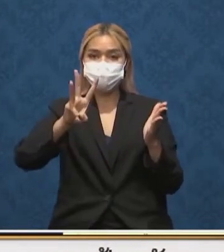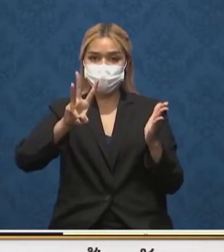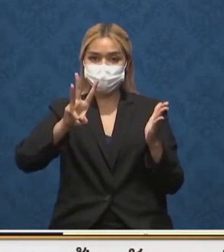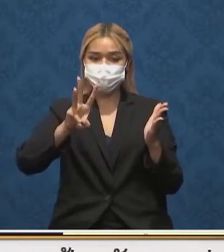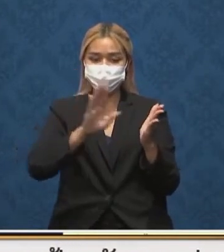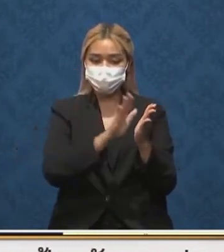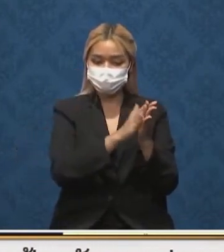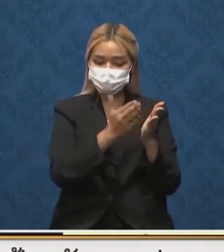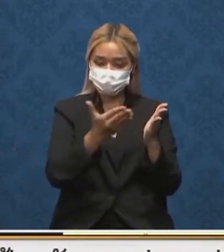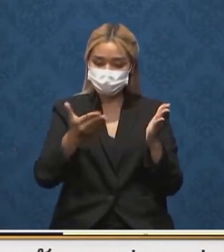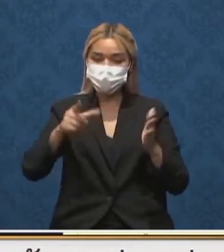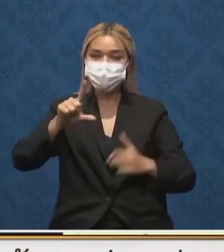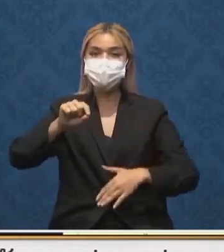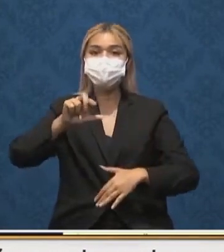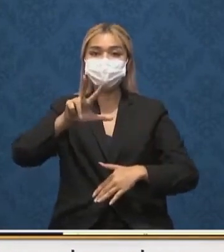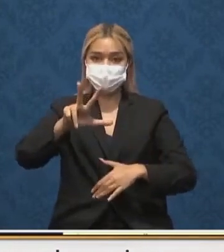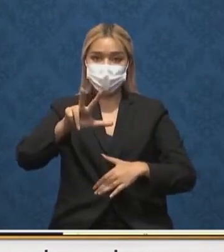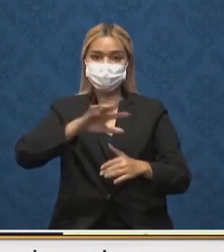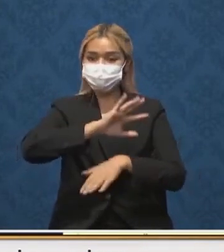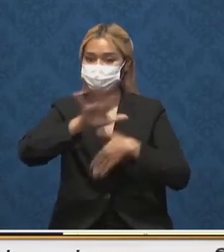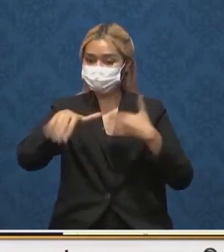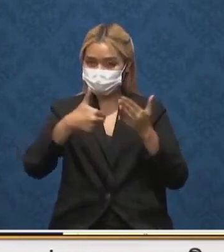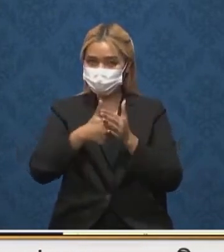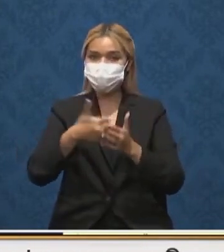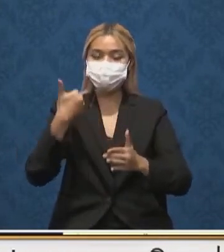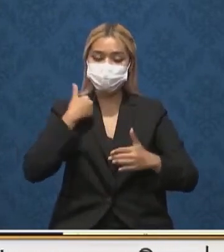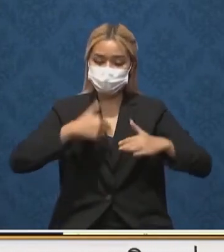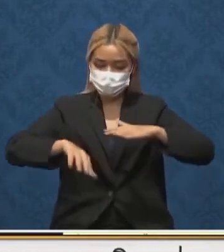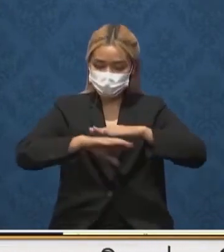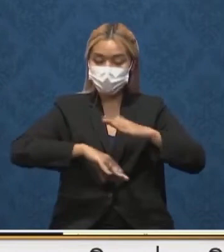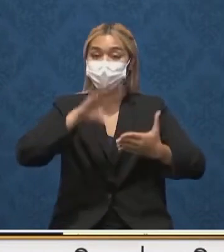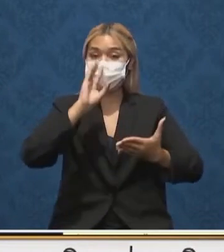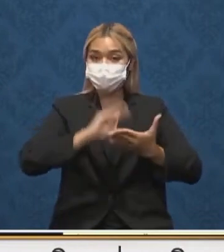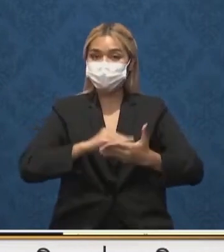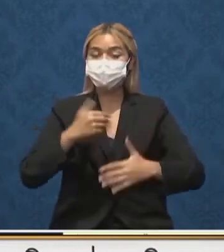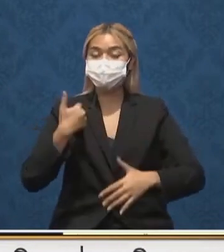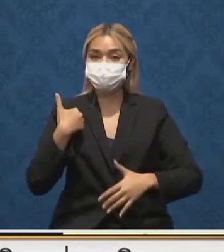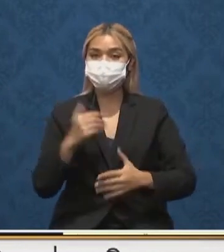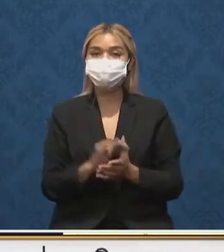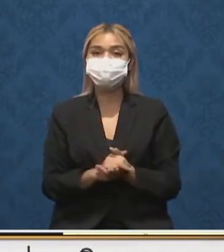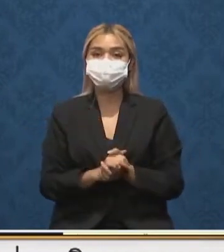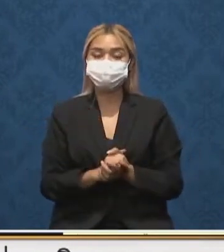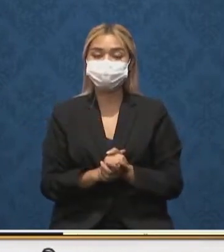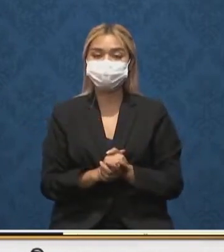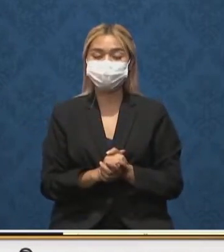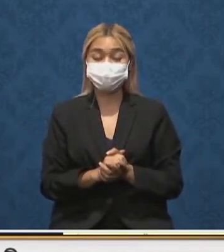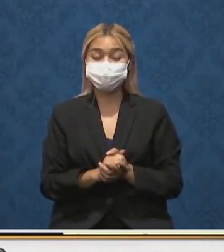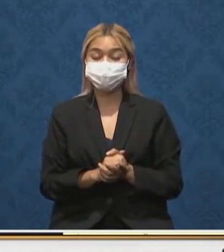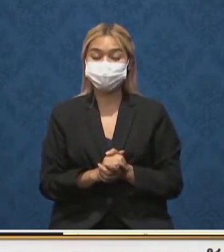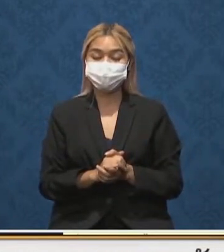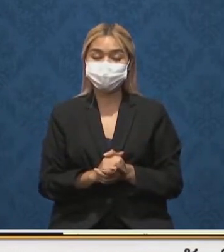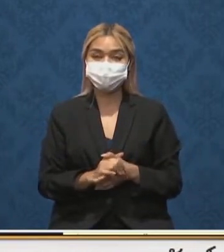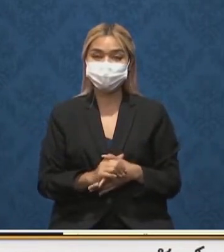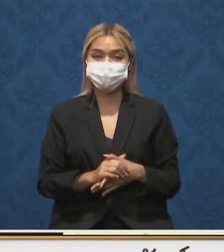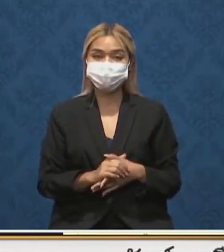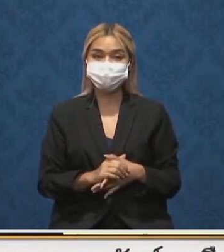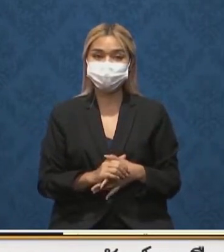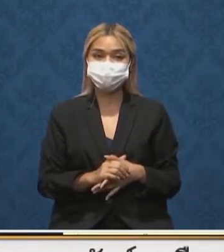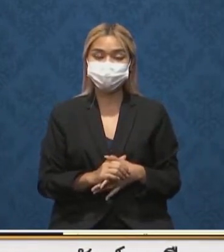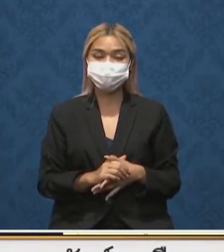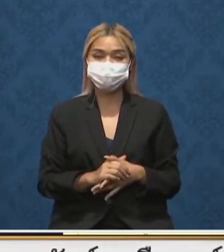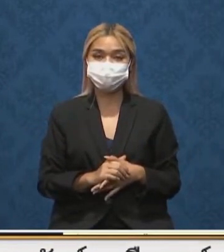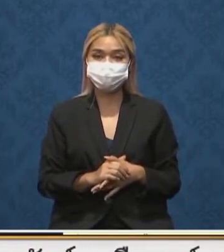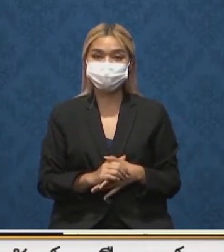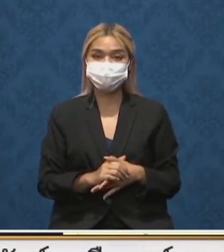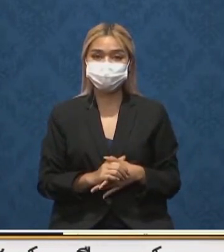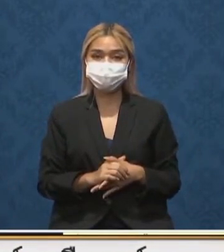ฉบับนั่นเป็นที่มานะครับเหตุการที่เกิดขึ้นนั้นเป็นเรื่องของการพิพาทของ